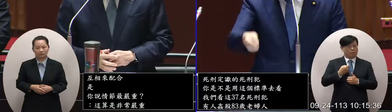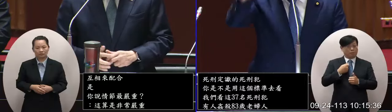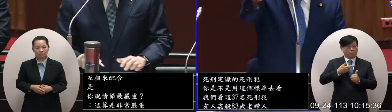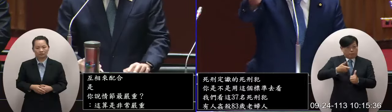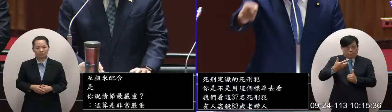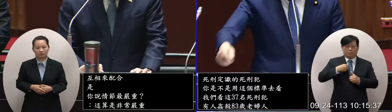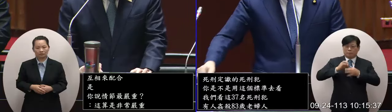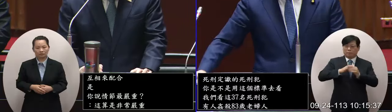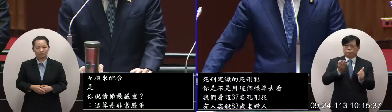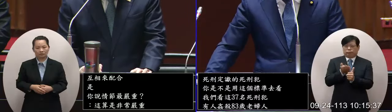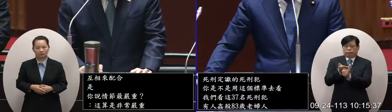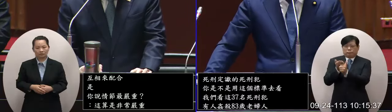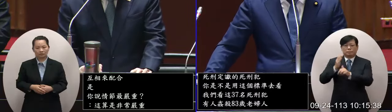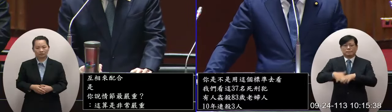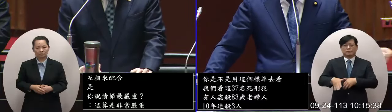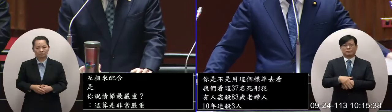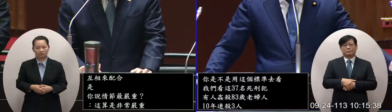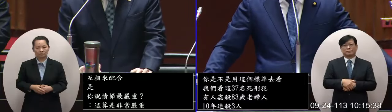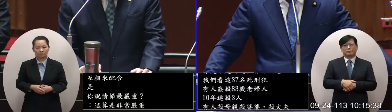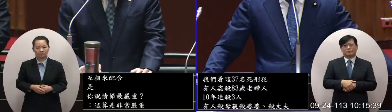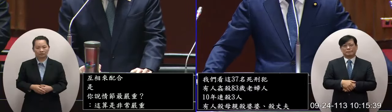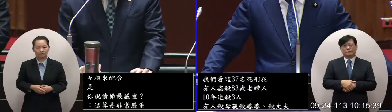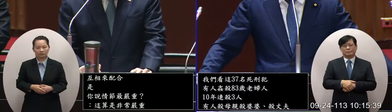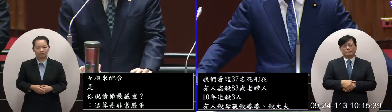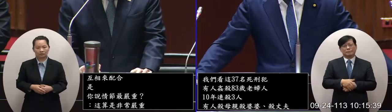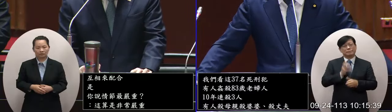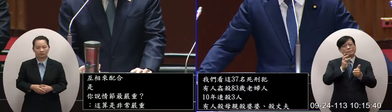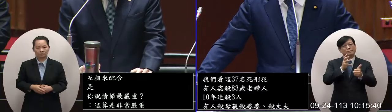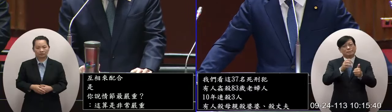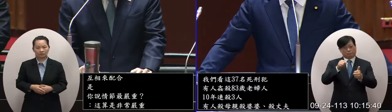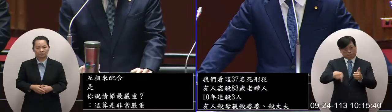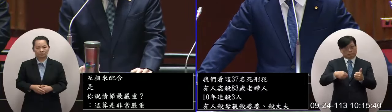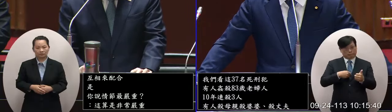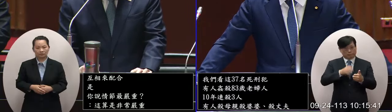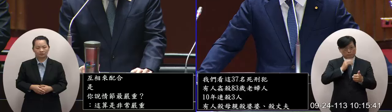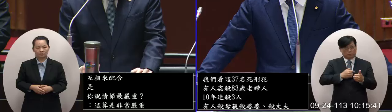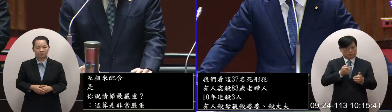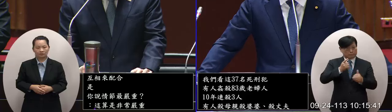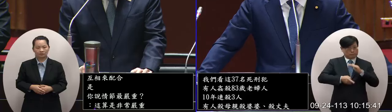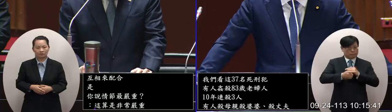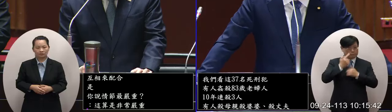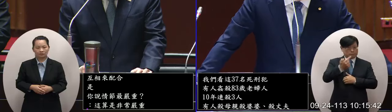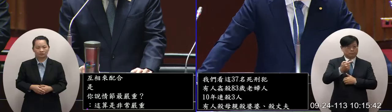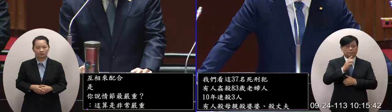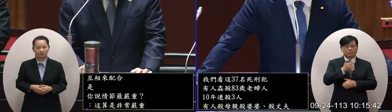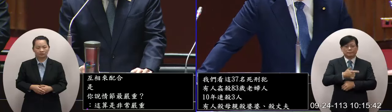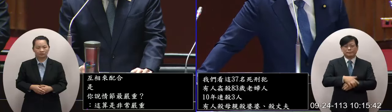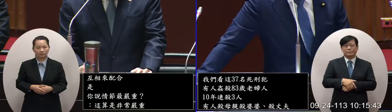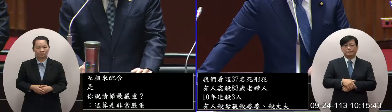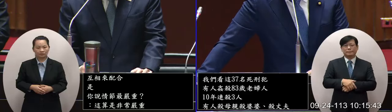的个性继续杀人。”请问？这些叫不叫犯罪情形严重？